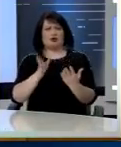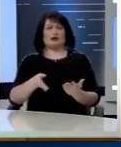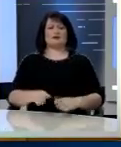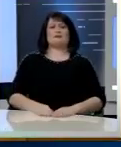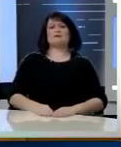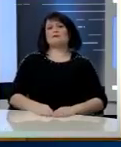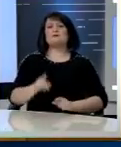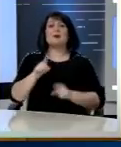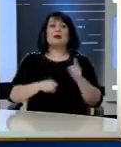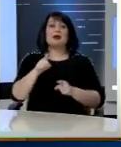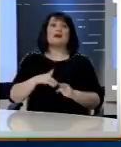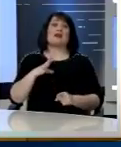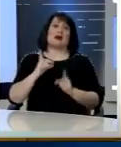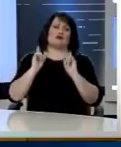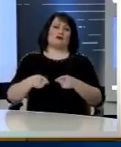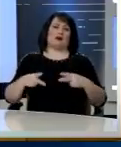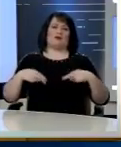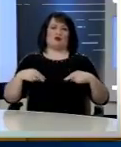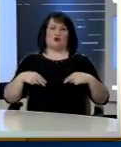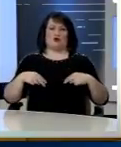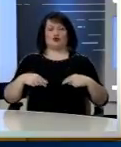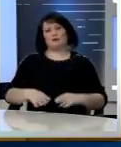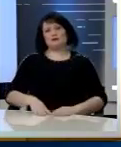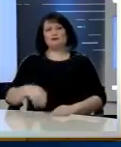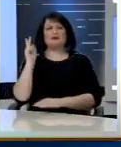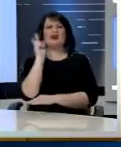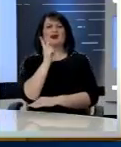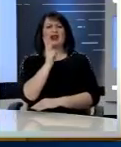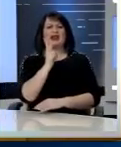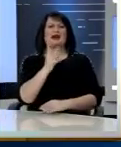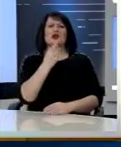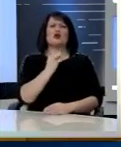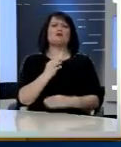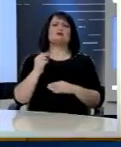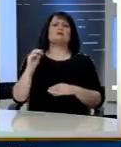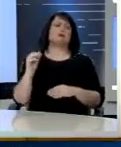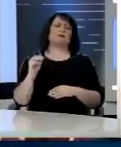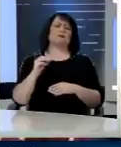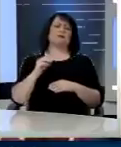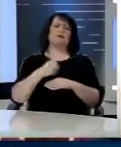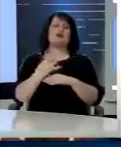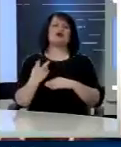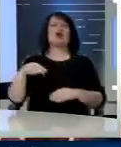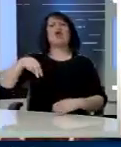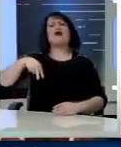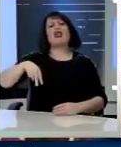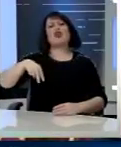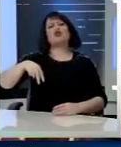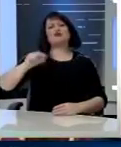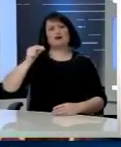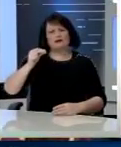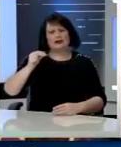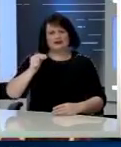δεν θέλουν να αποφασίζουν οι υπουργοί. Στηρίχθηκε όλη η καταγγελία σε μια ανακοίνωση του κυρίου Λοβέρδου περί της